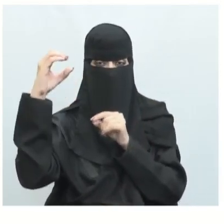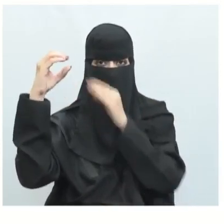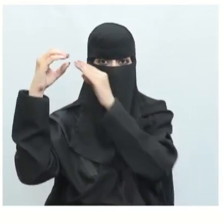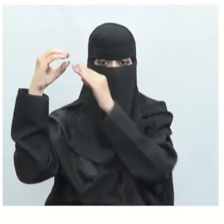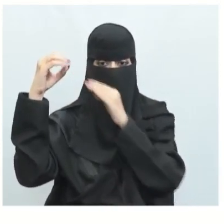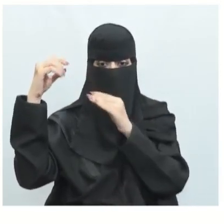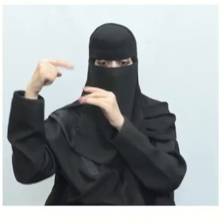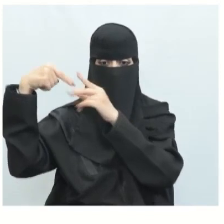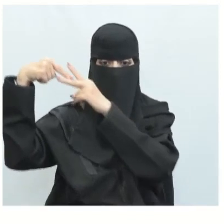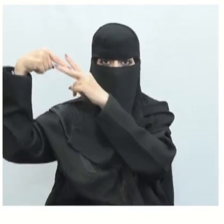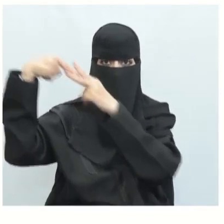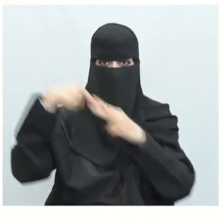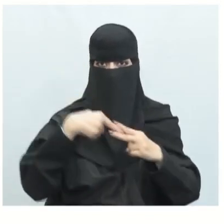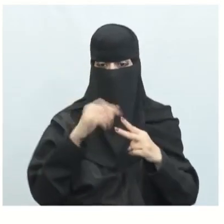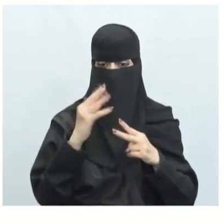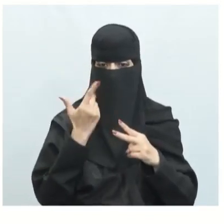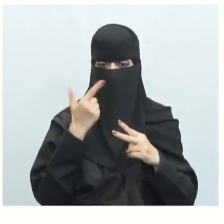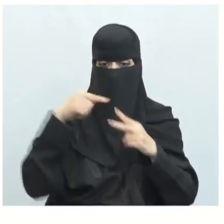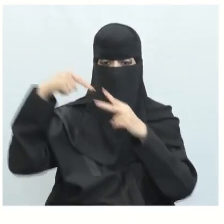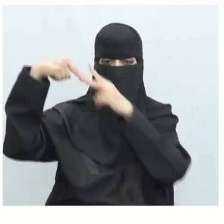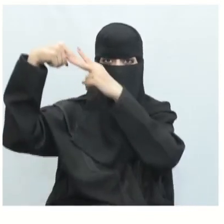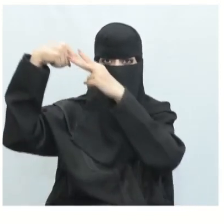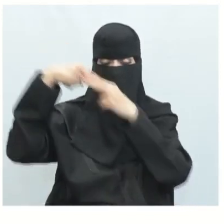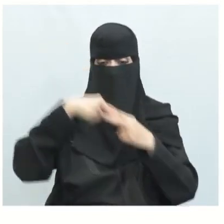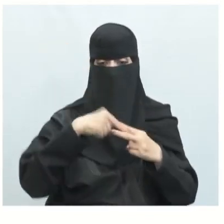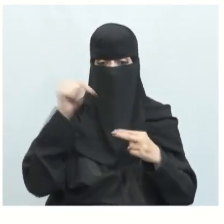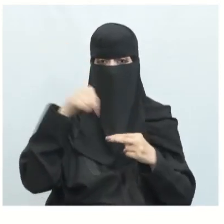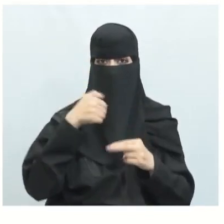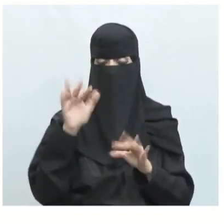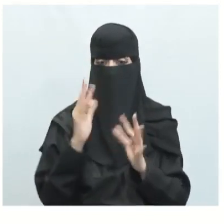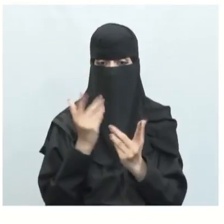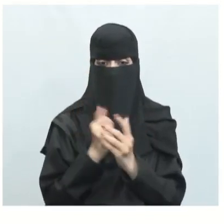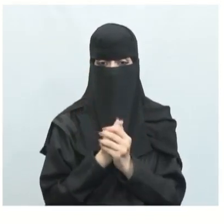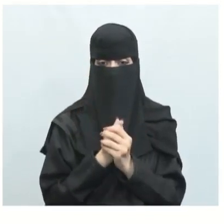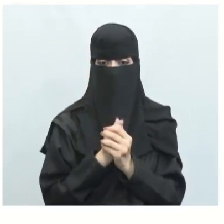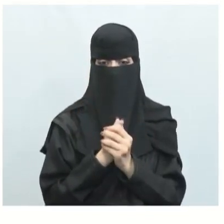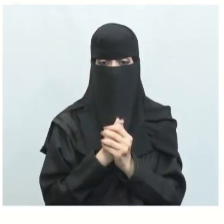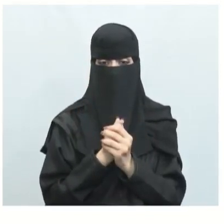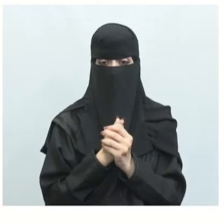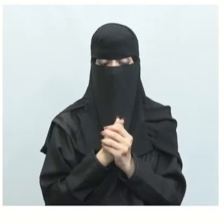السي العقده الثالثه العقده الثالثه هذه هي السي